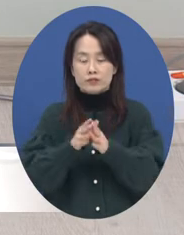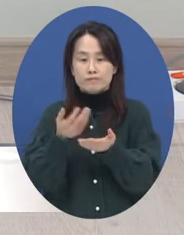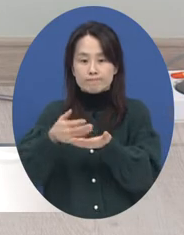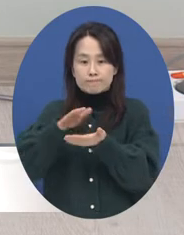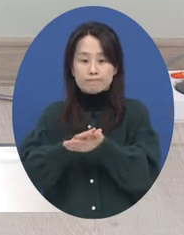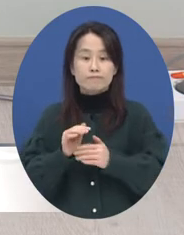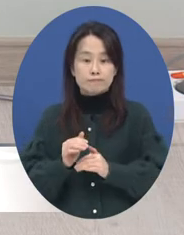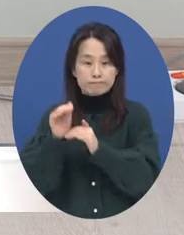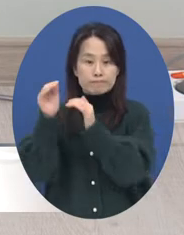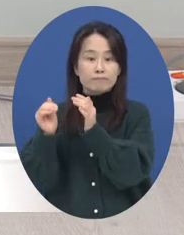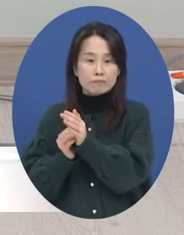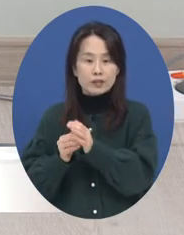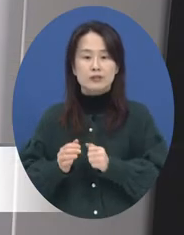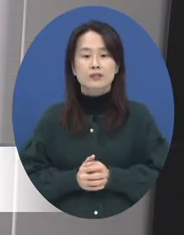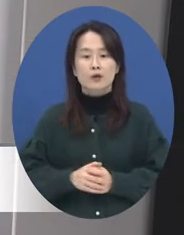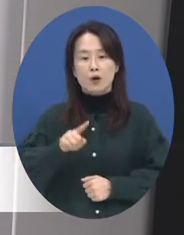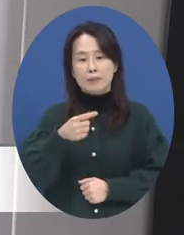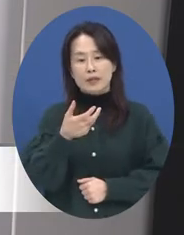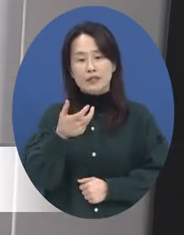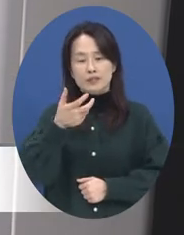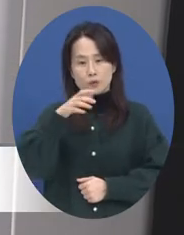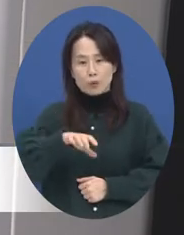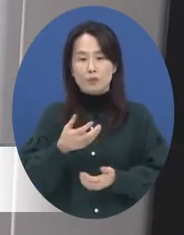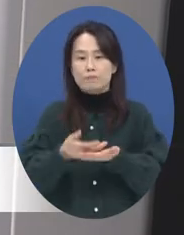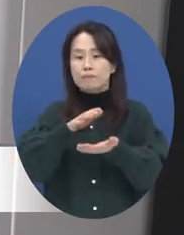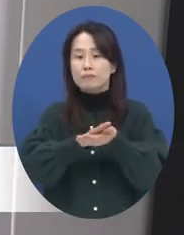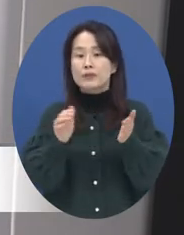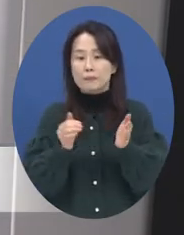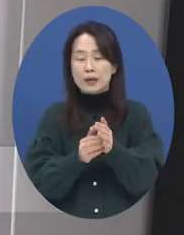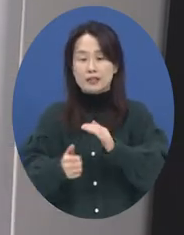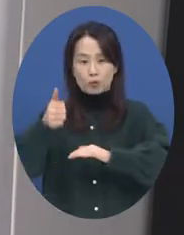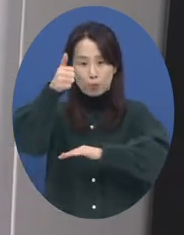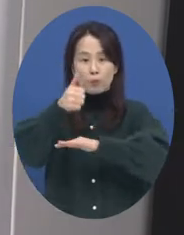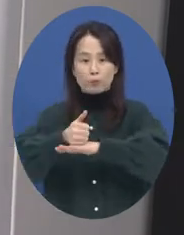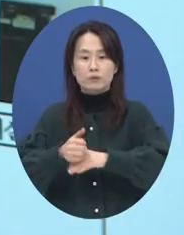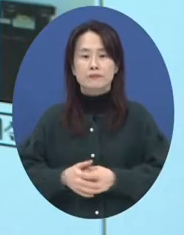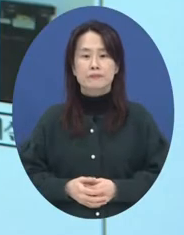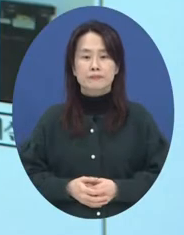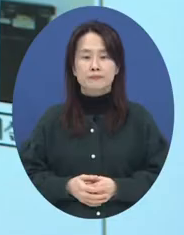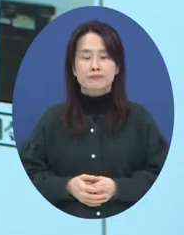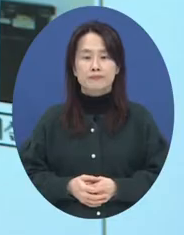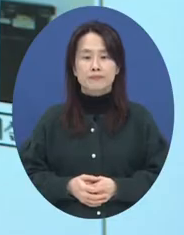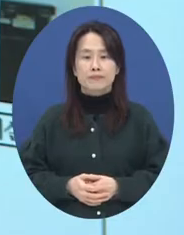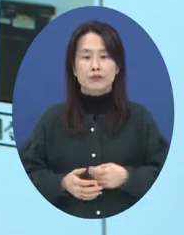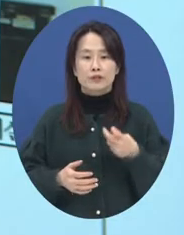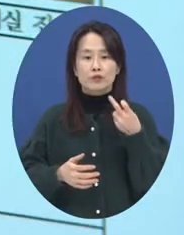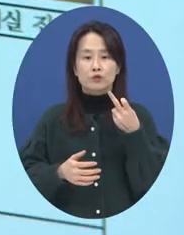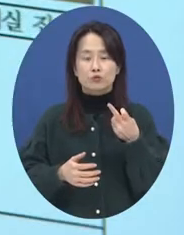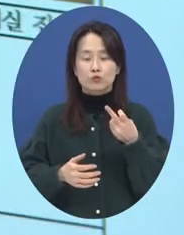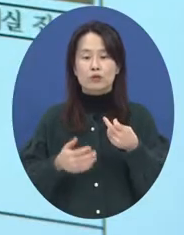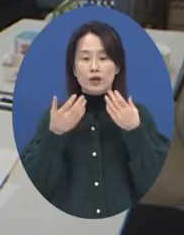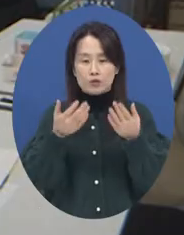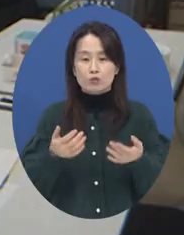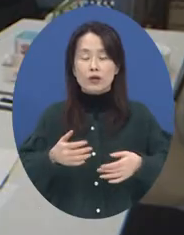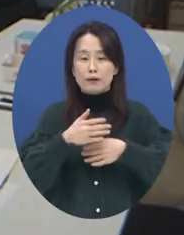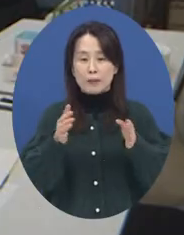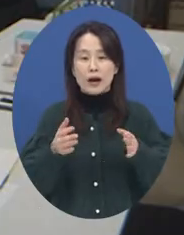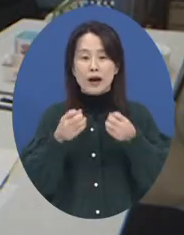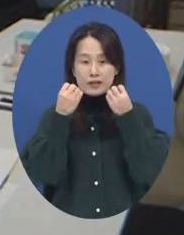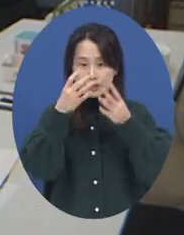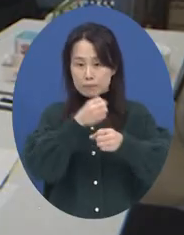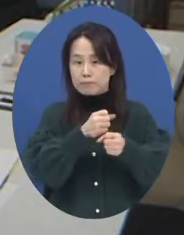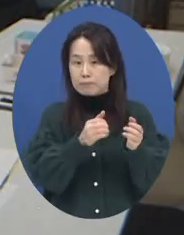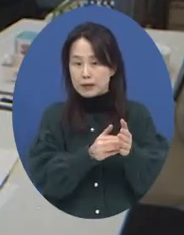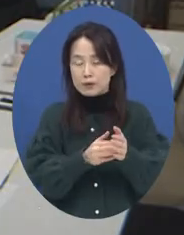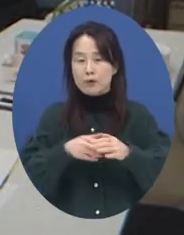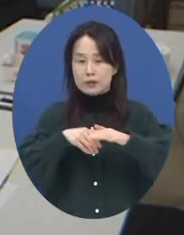주진 식은 휴게시설 100일은 곳에 개선하는 성과를 이끌어 냈습니다 12개 1 개수가 새로 만들어 졌고 한